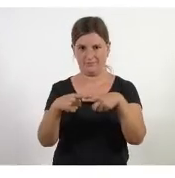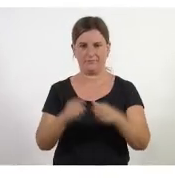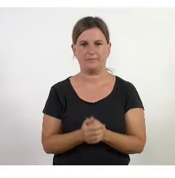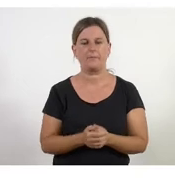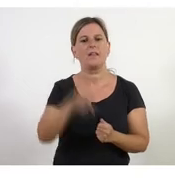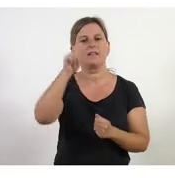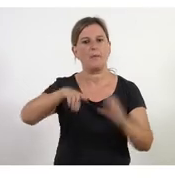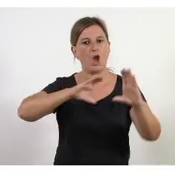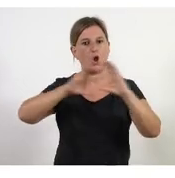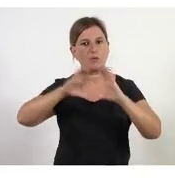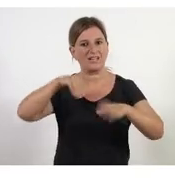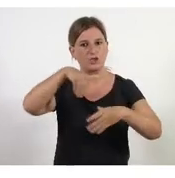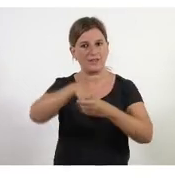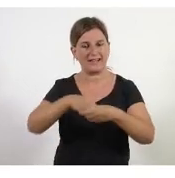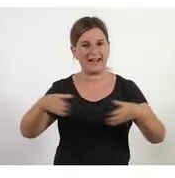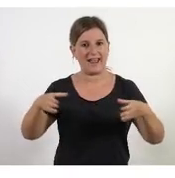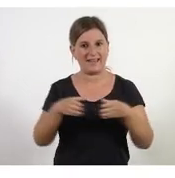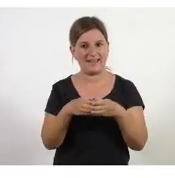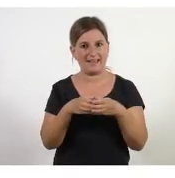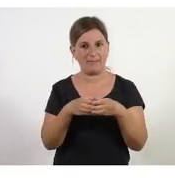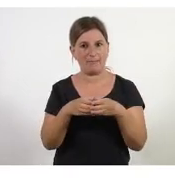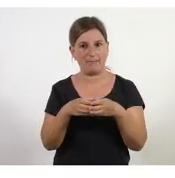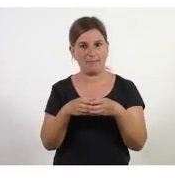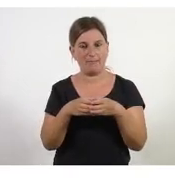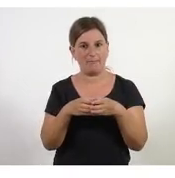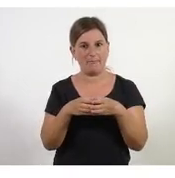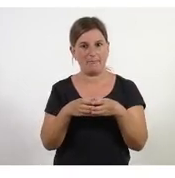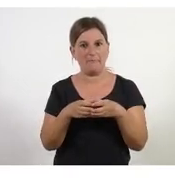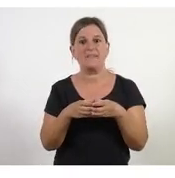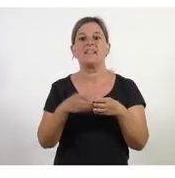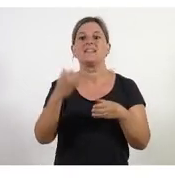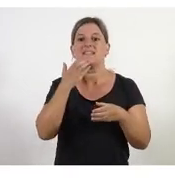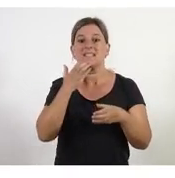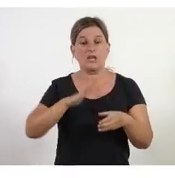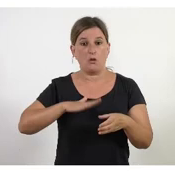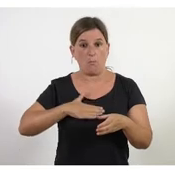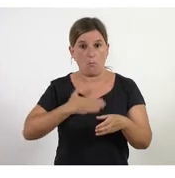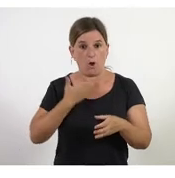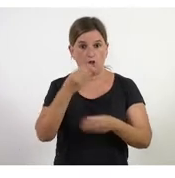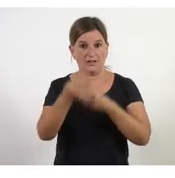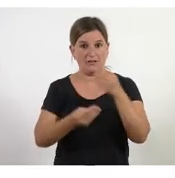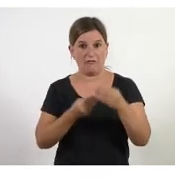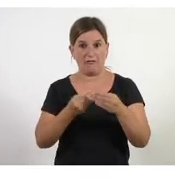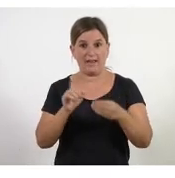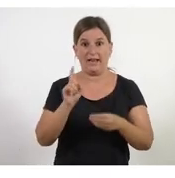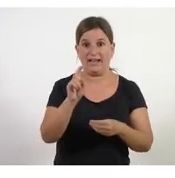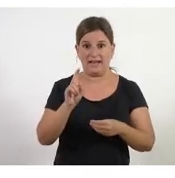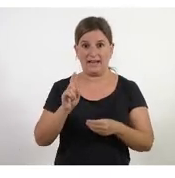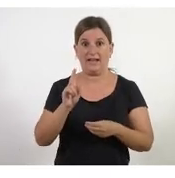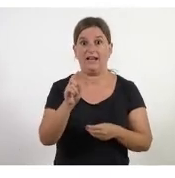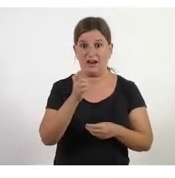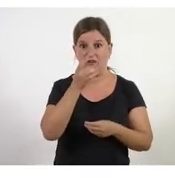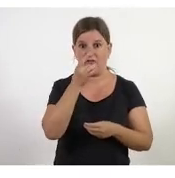de l'equip, si la compartició d'aquests documents la podem fer amb un clic o dos clics,